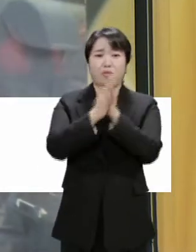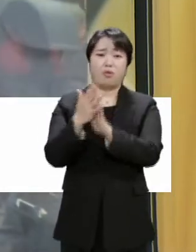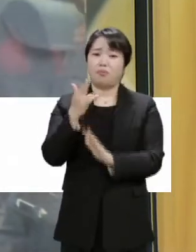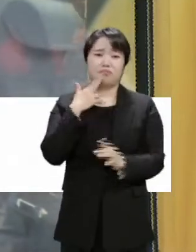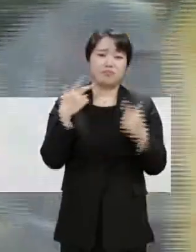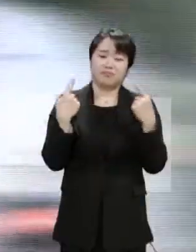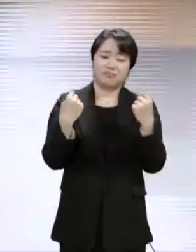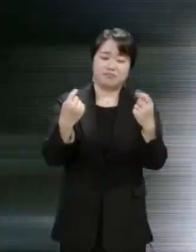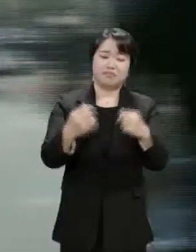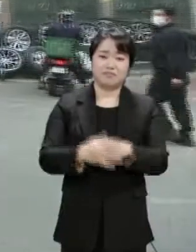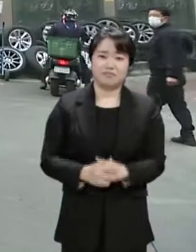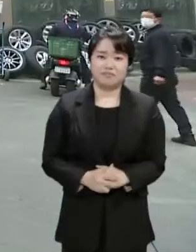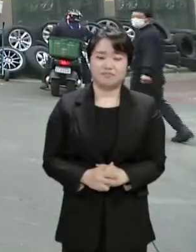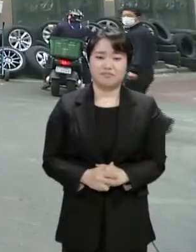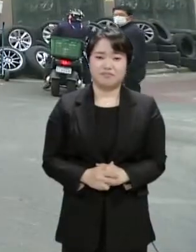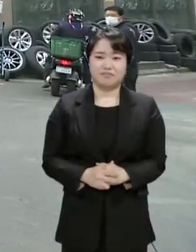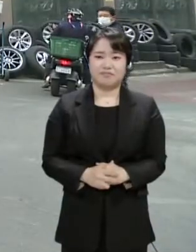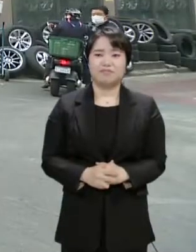없는데.